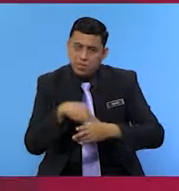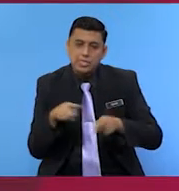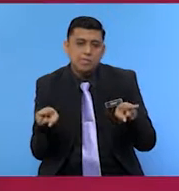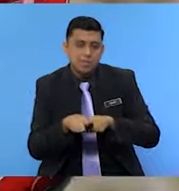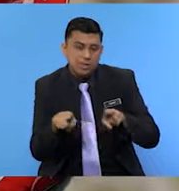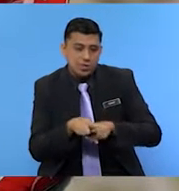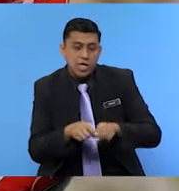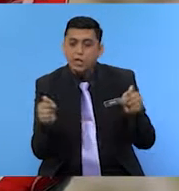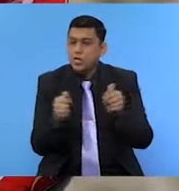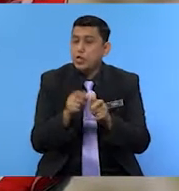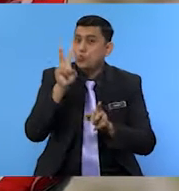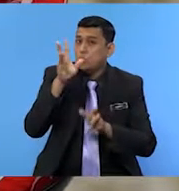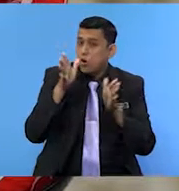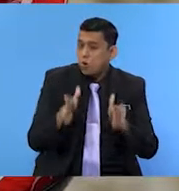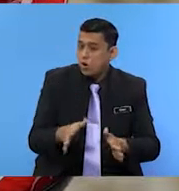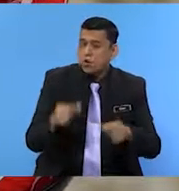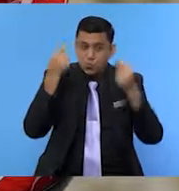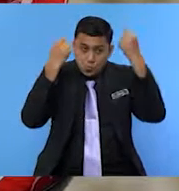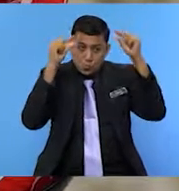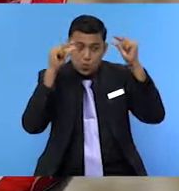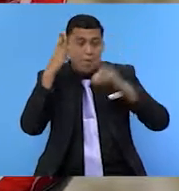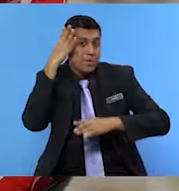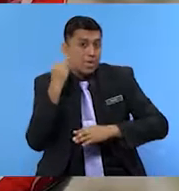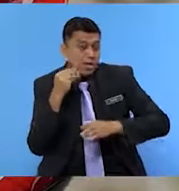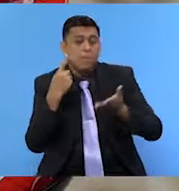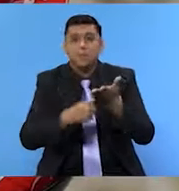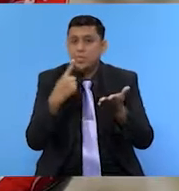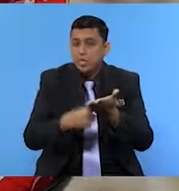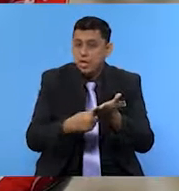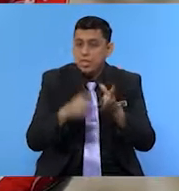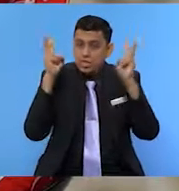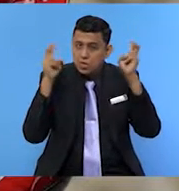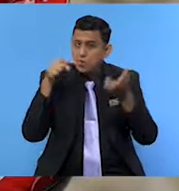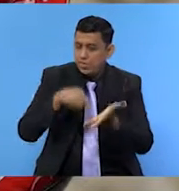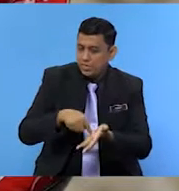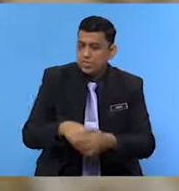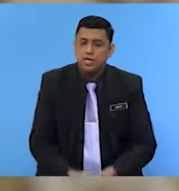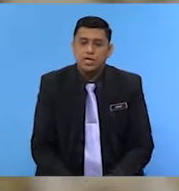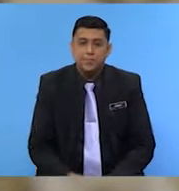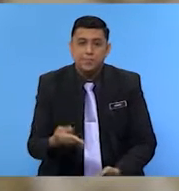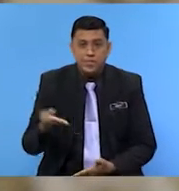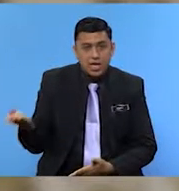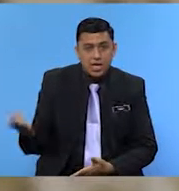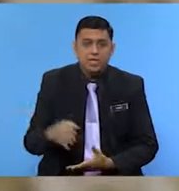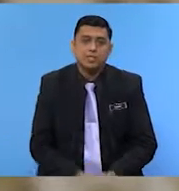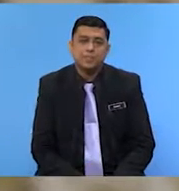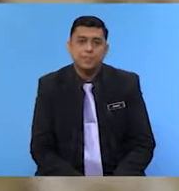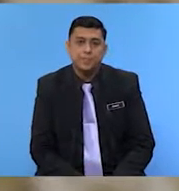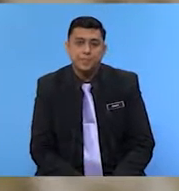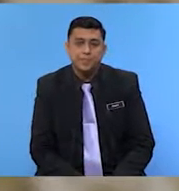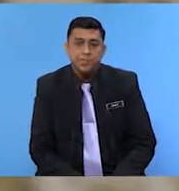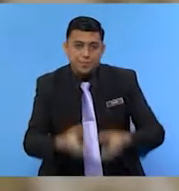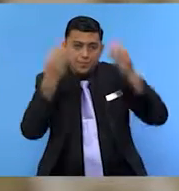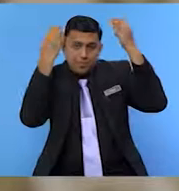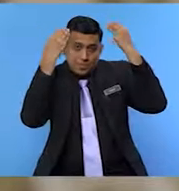bersama-sama lagi dengan dua orang guru yang begitu berpengalaman untuk membincangkan tajuk ini. Iaitu di sebelah kiri saya ialah ahli panel pertama